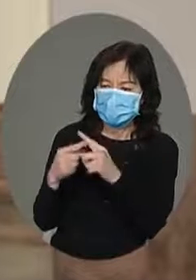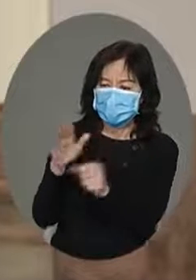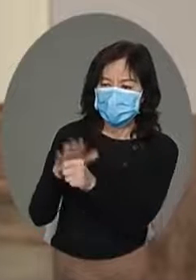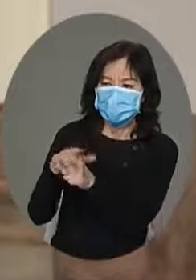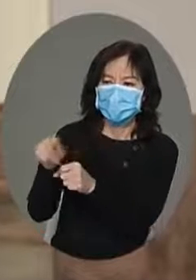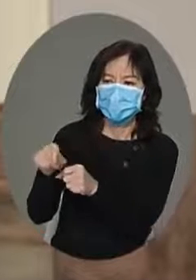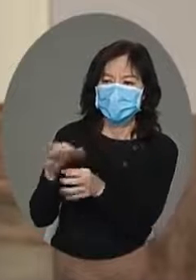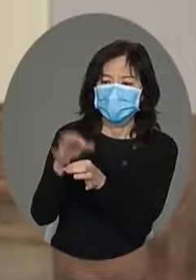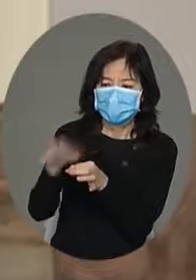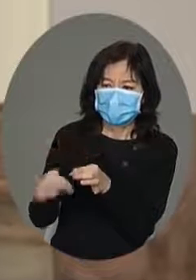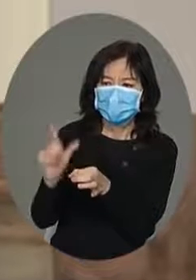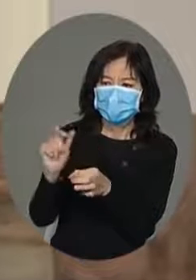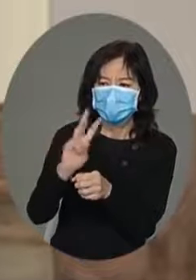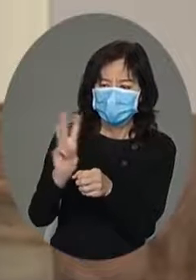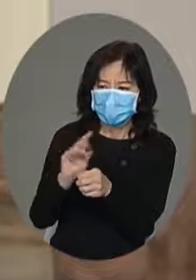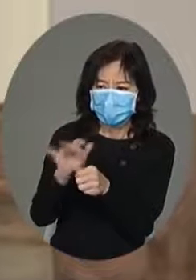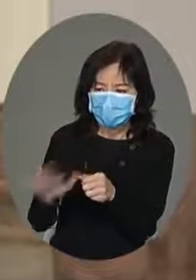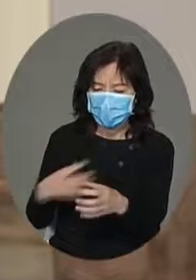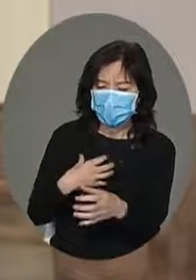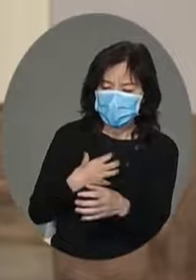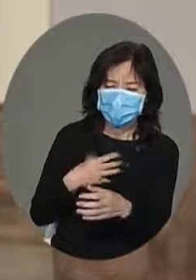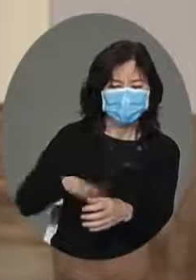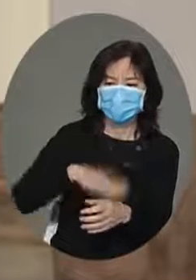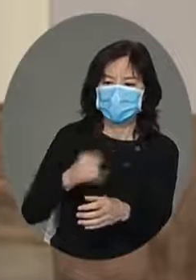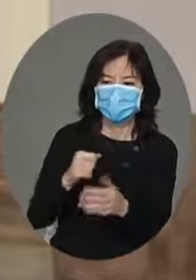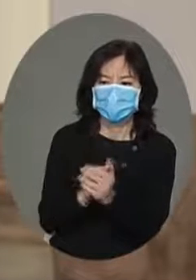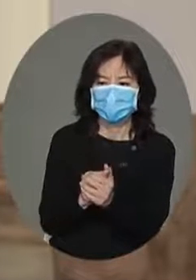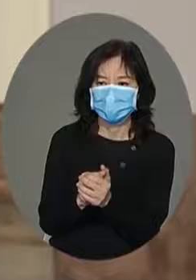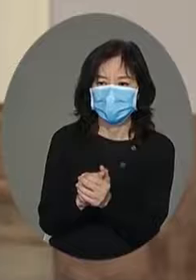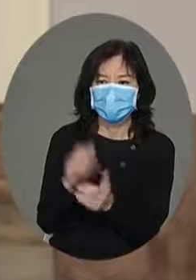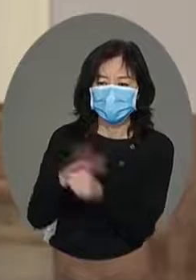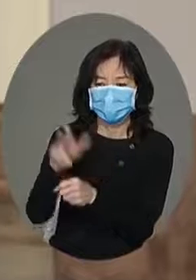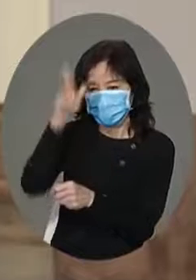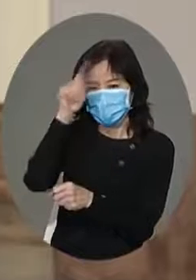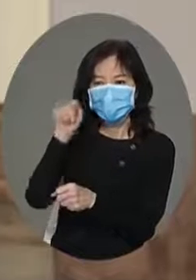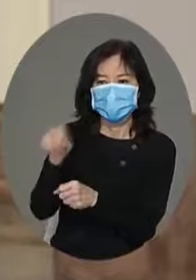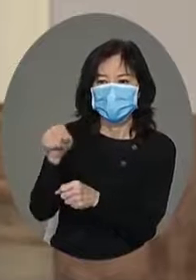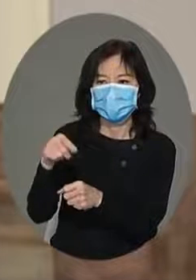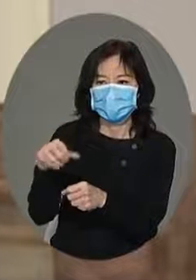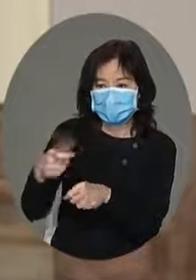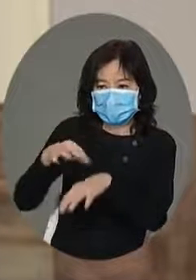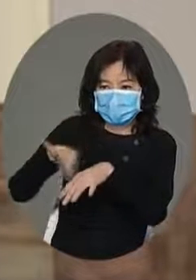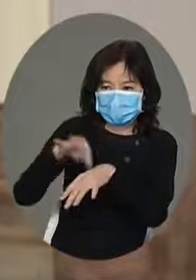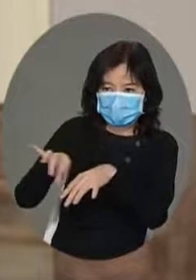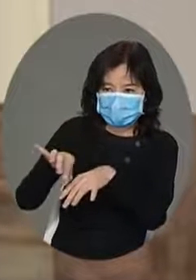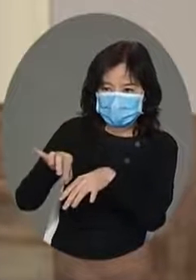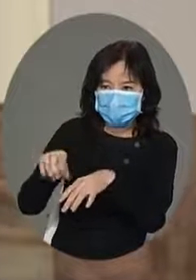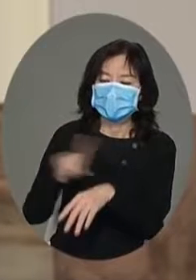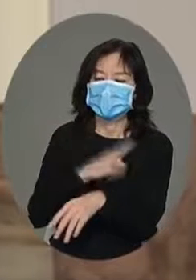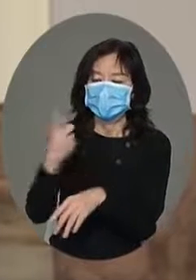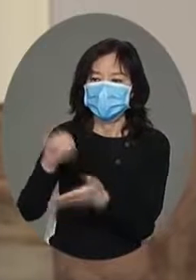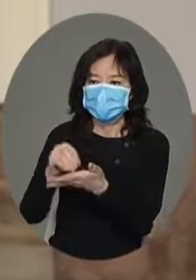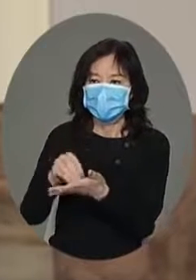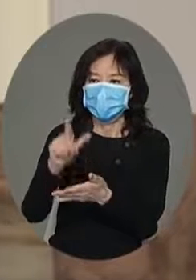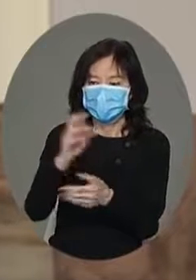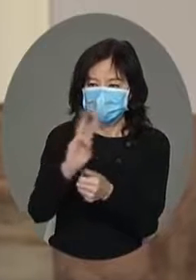理福島核廢水的擔憂和不滿，批評是日本政府為了慳錢單方面決定排出